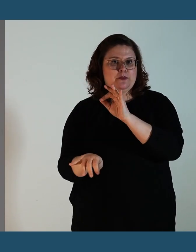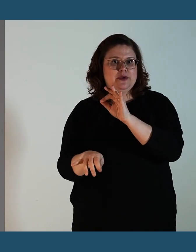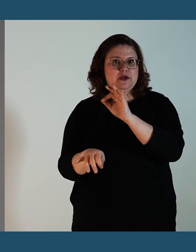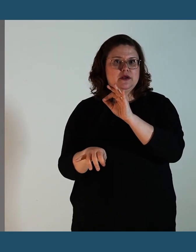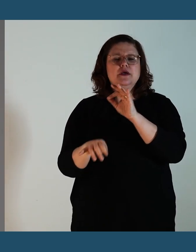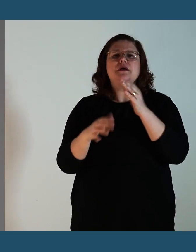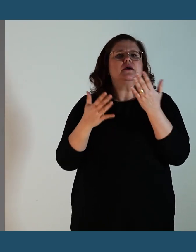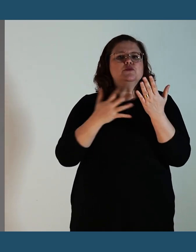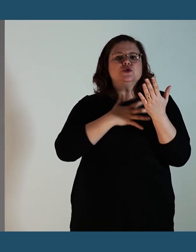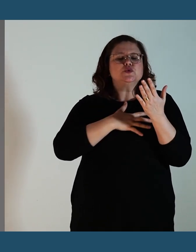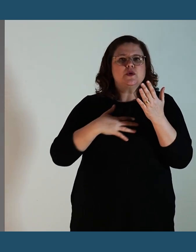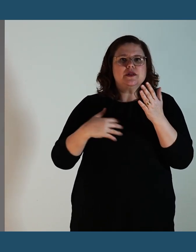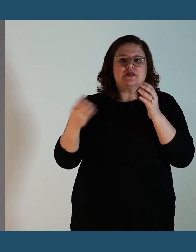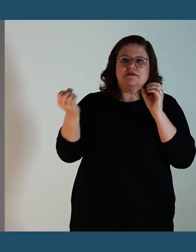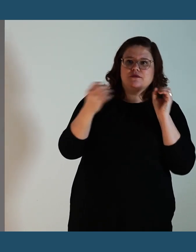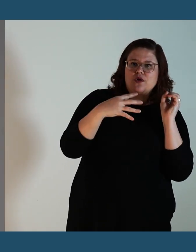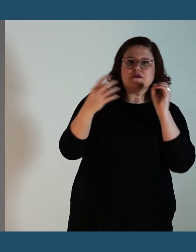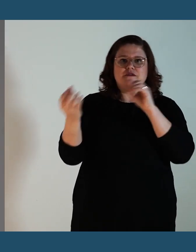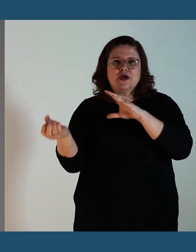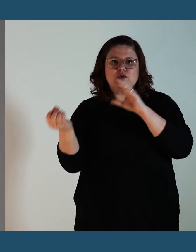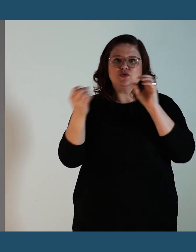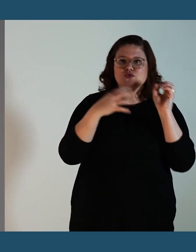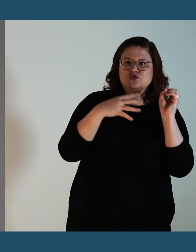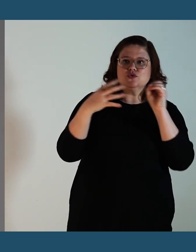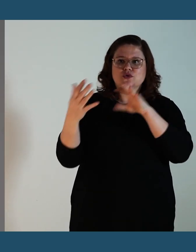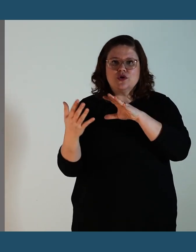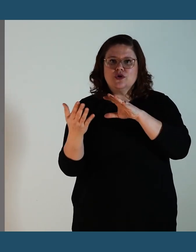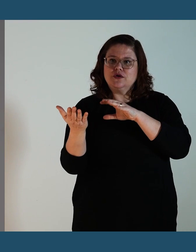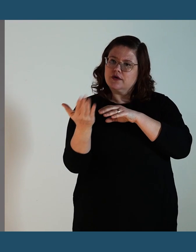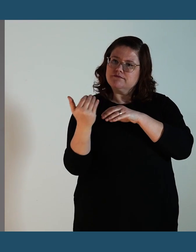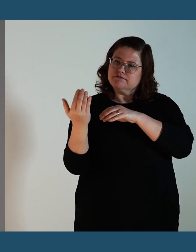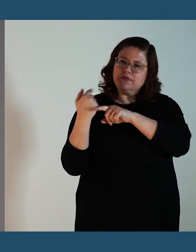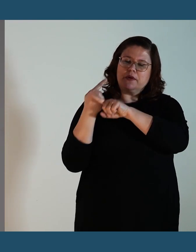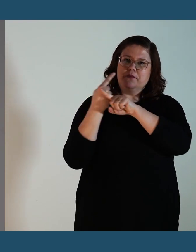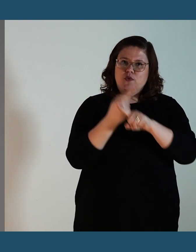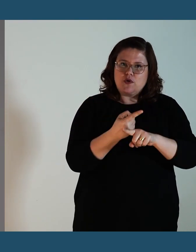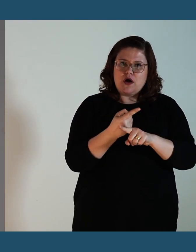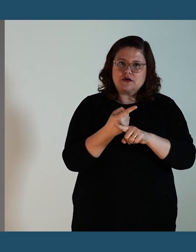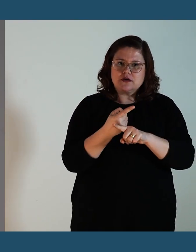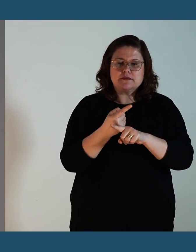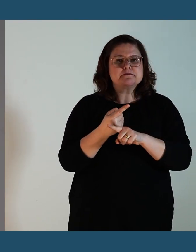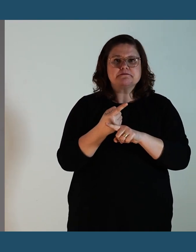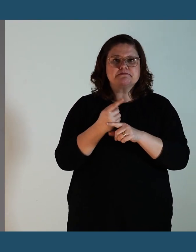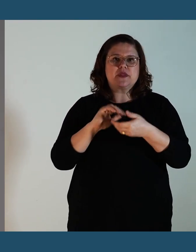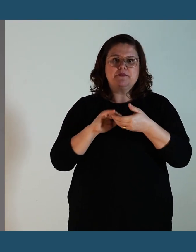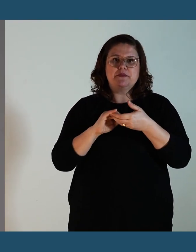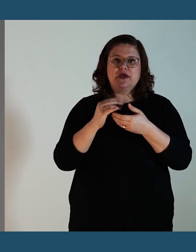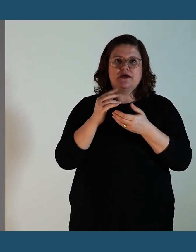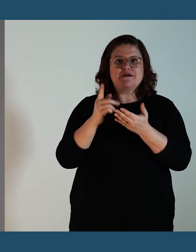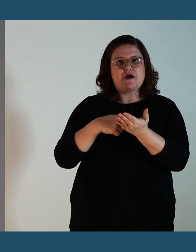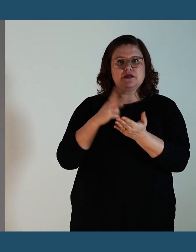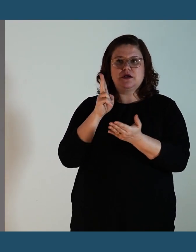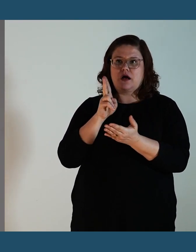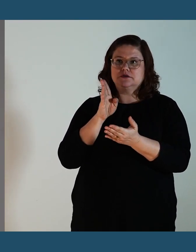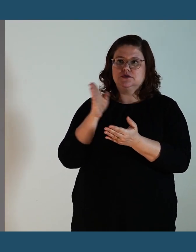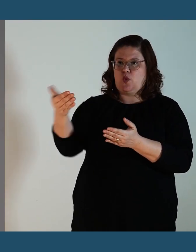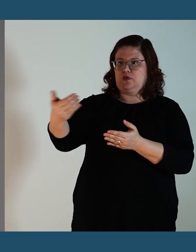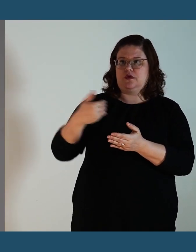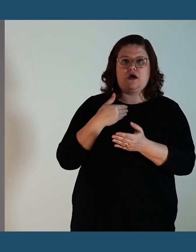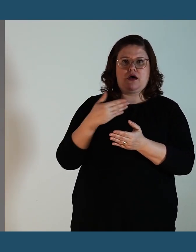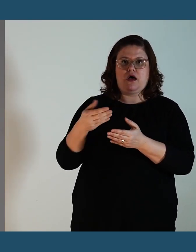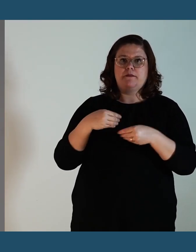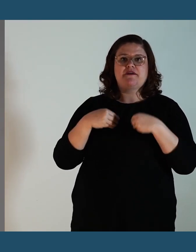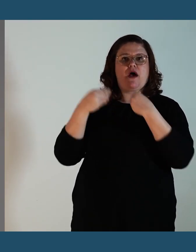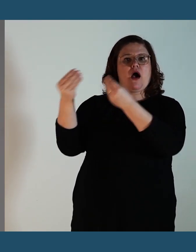tavallaan niin kuin tehdä sitä vuorovaikutusta ja ehkä saada heitä myös siihen mukaan, että musta tämä on sellainen kaksisuuntainen tie, se ei voi olla vaan se, että